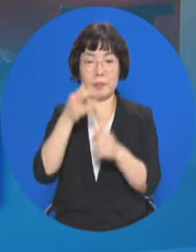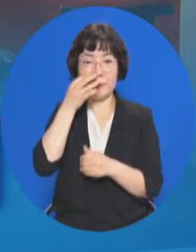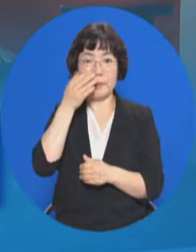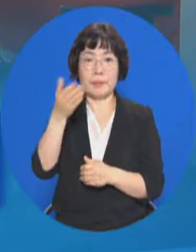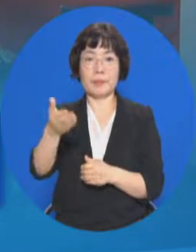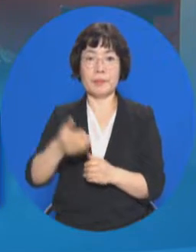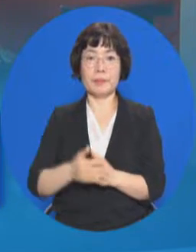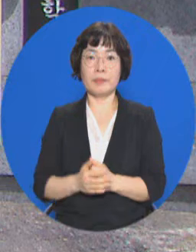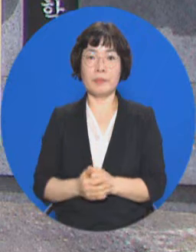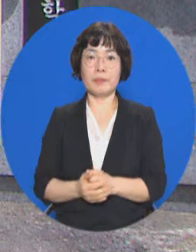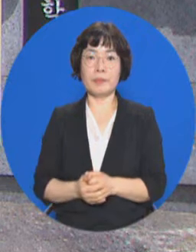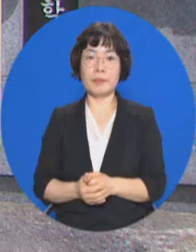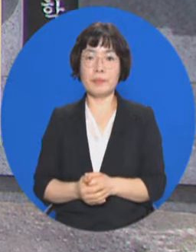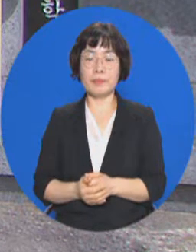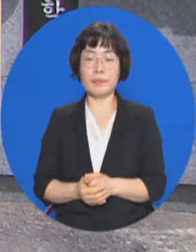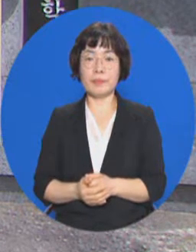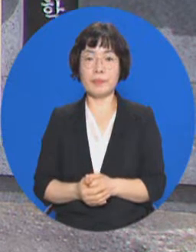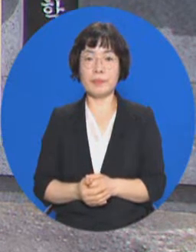기자입니다.